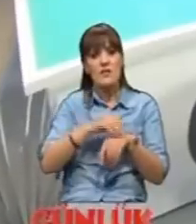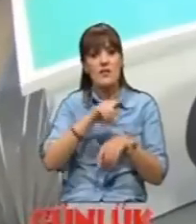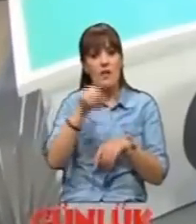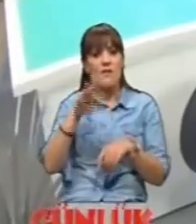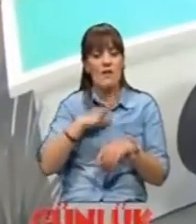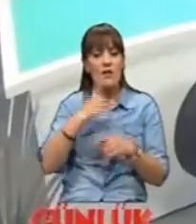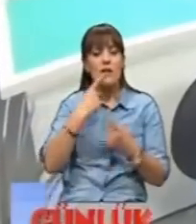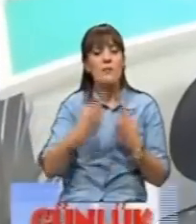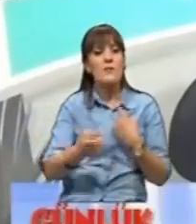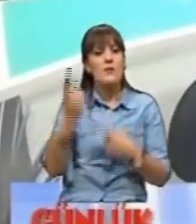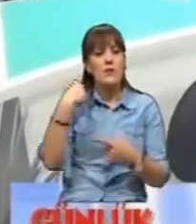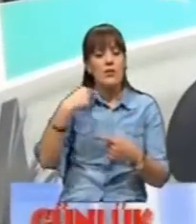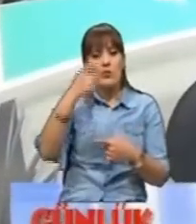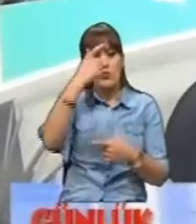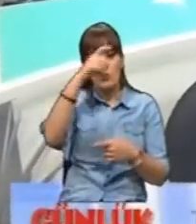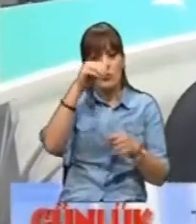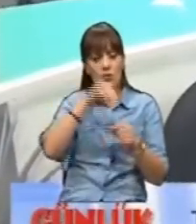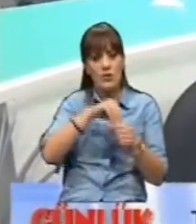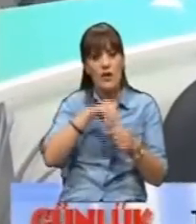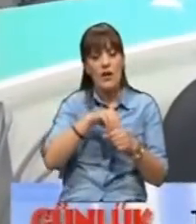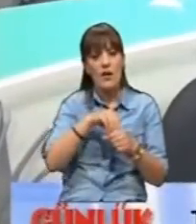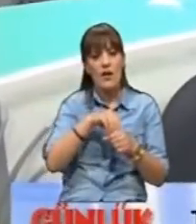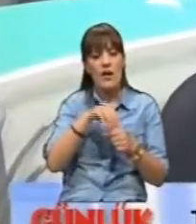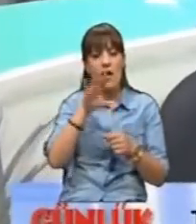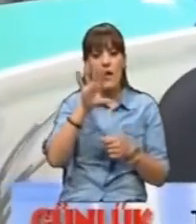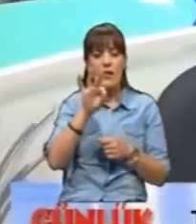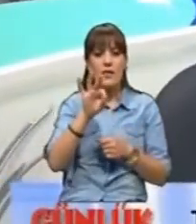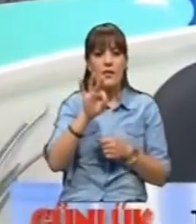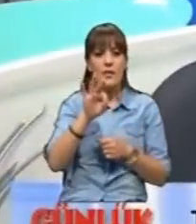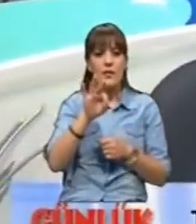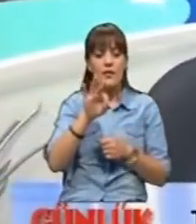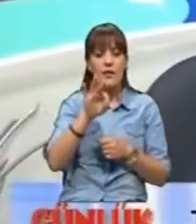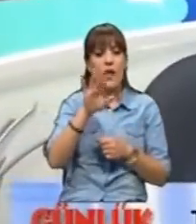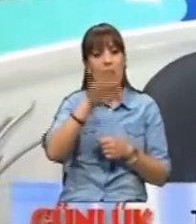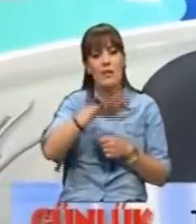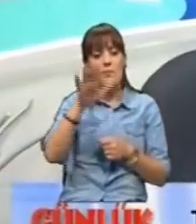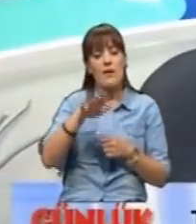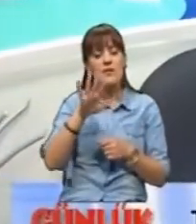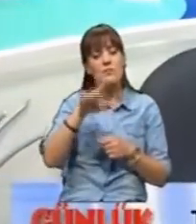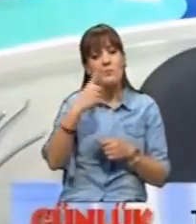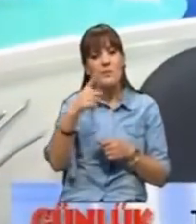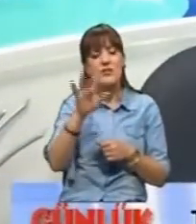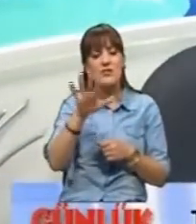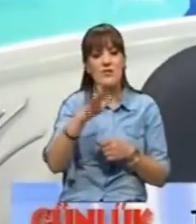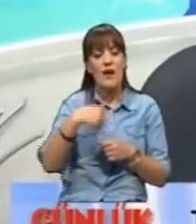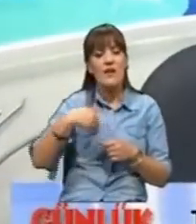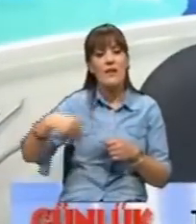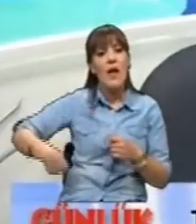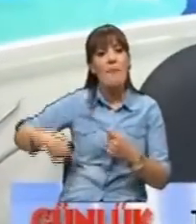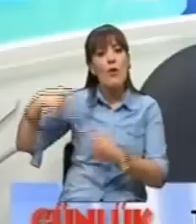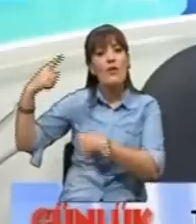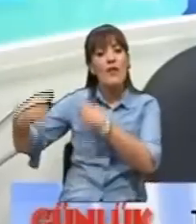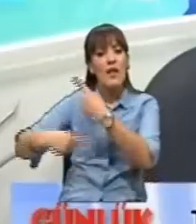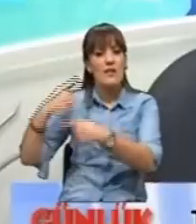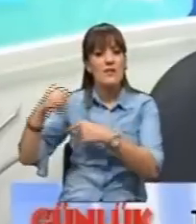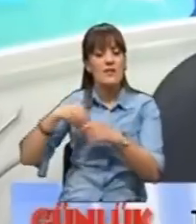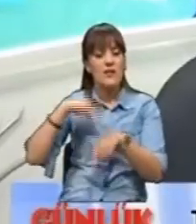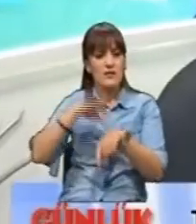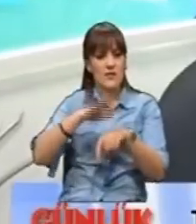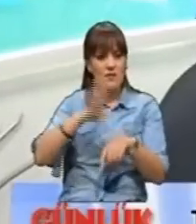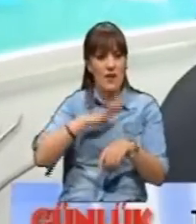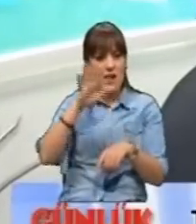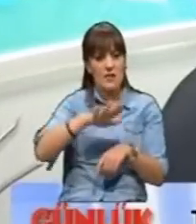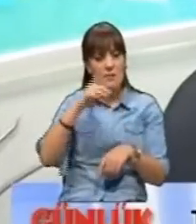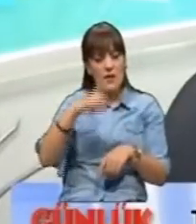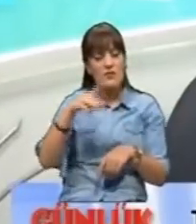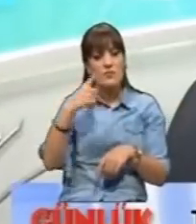Hı hı. Geçen sene Türkiye'de 55 bin civarında hemodiyaliz hastası vardı.